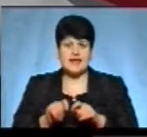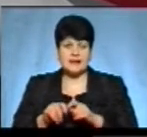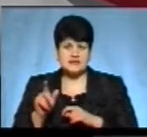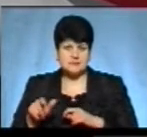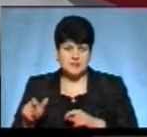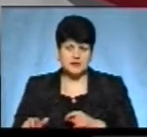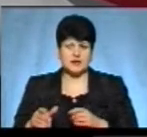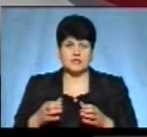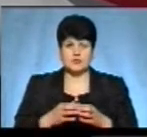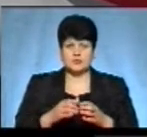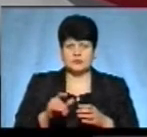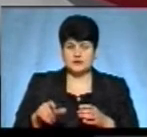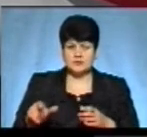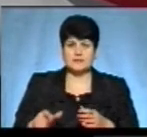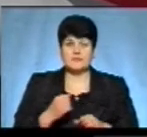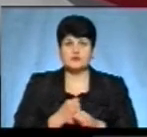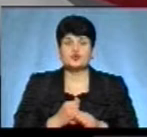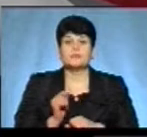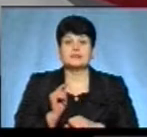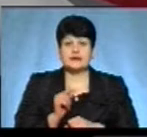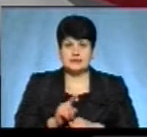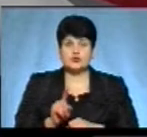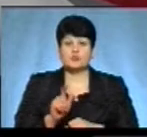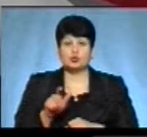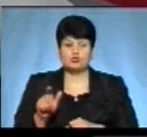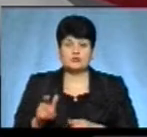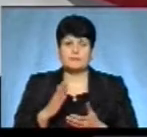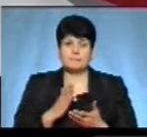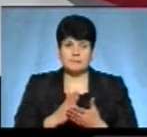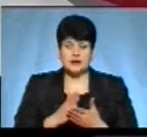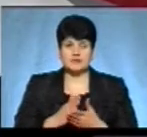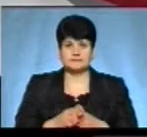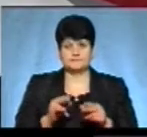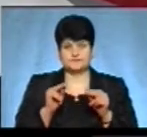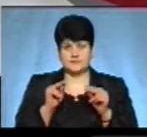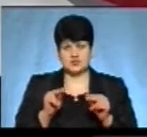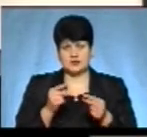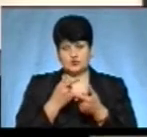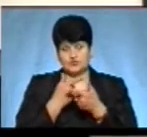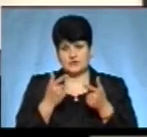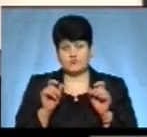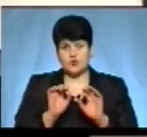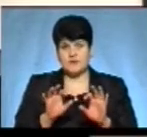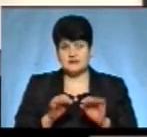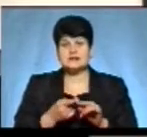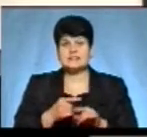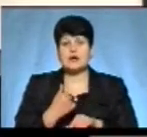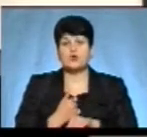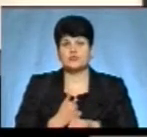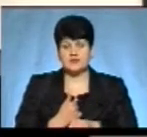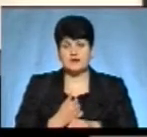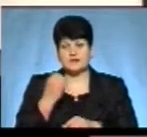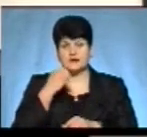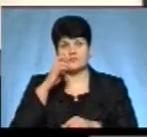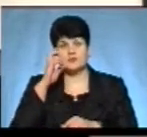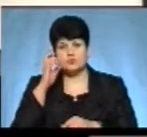громадське суспільство, вони, ми працюємо на те, щоб люди мали об'єктивну інформацію. Це на сьогодні головне. Слава Богу, у